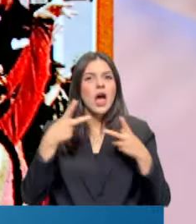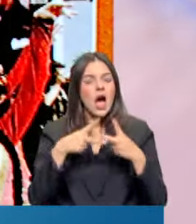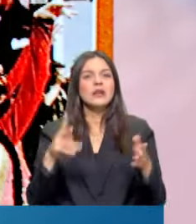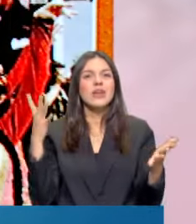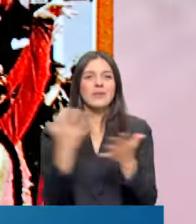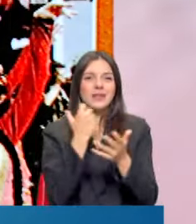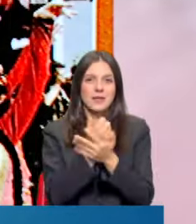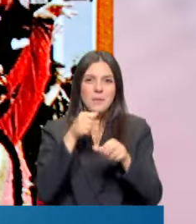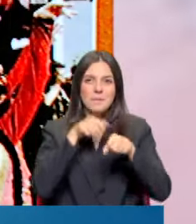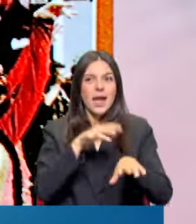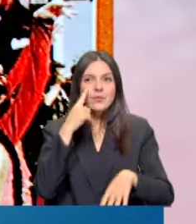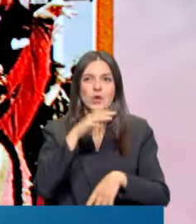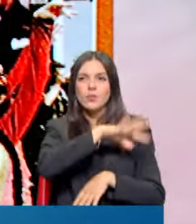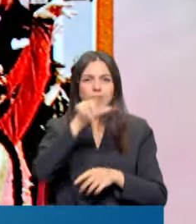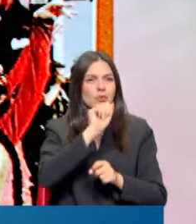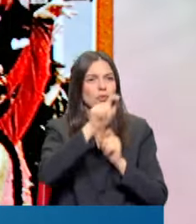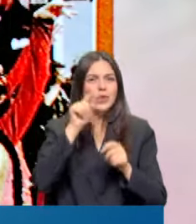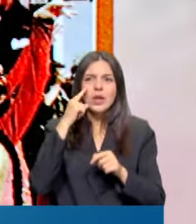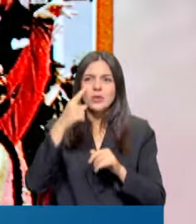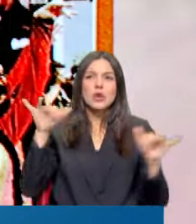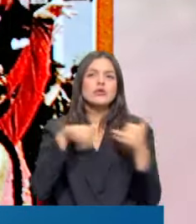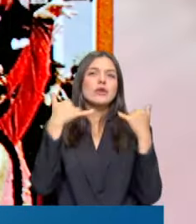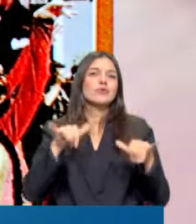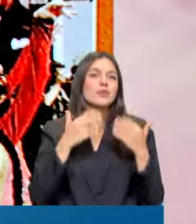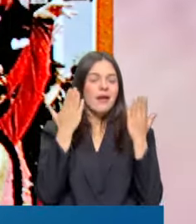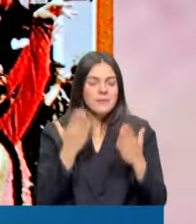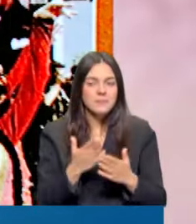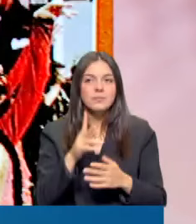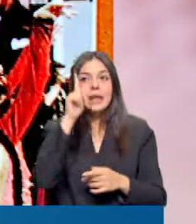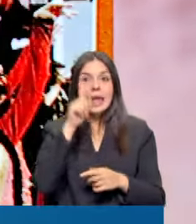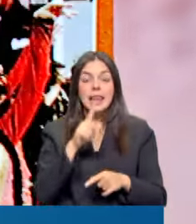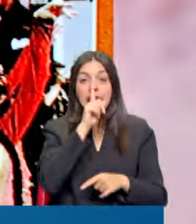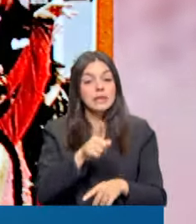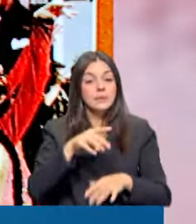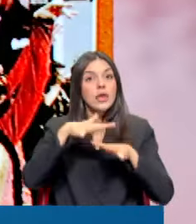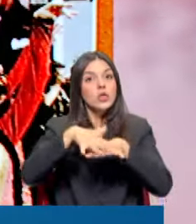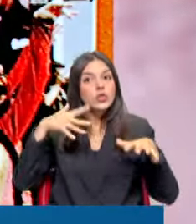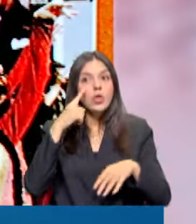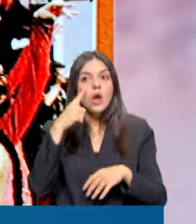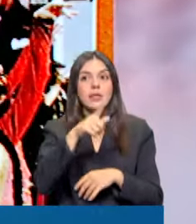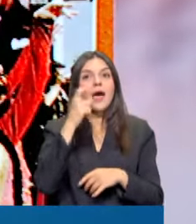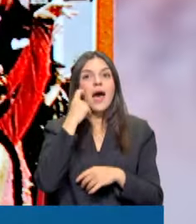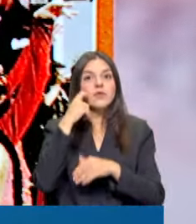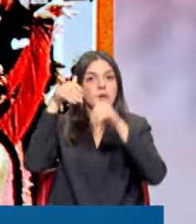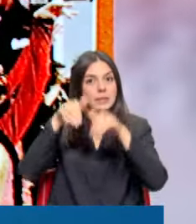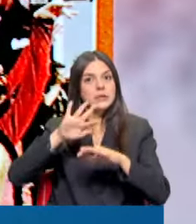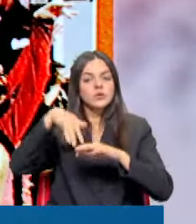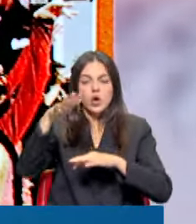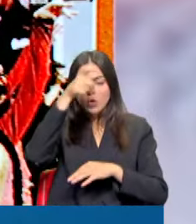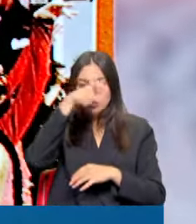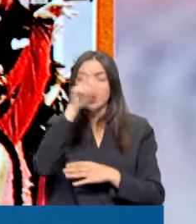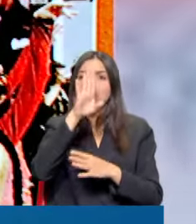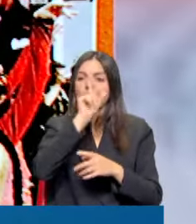yıl dönümü tüm yurtta coşkuyla kutlandı. İlk resmi tören Anıtkabir'de düzenlendi. Ardından yurdun dört bir tarafından